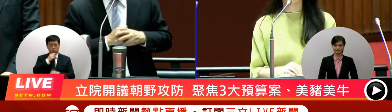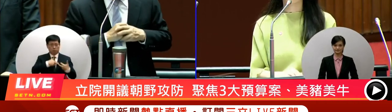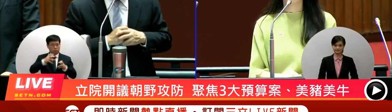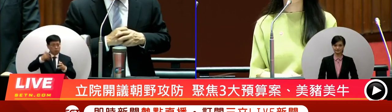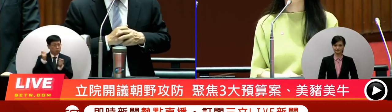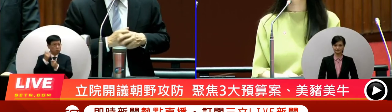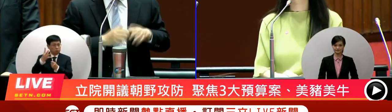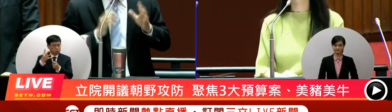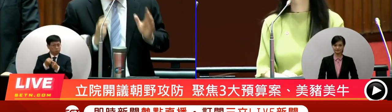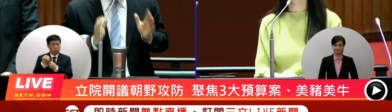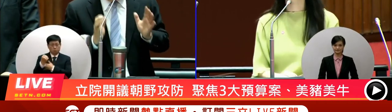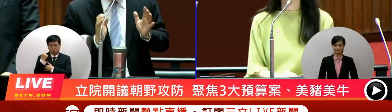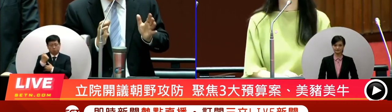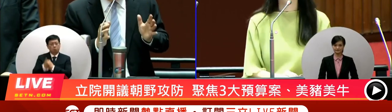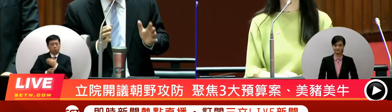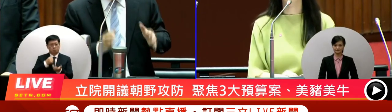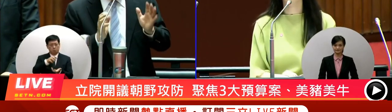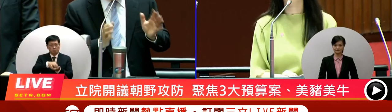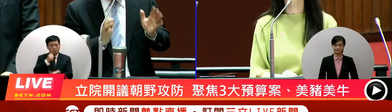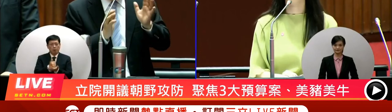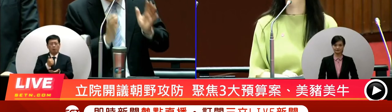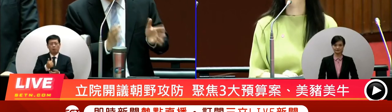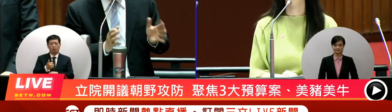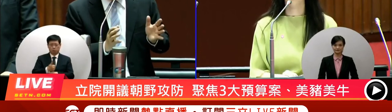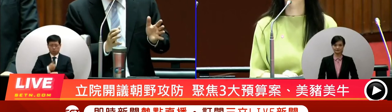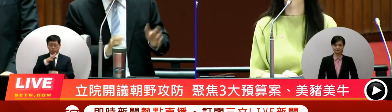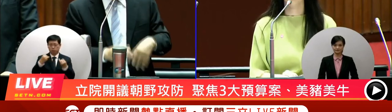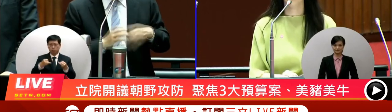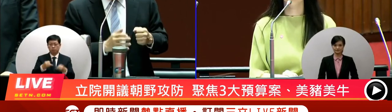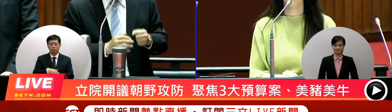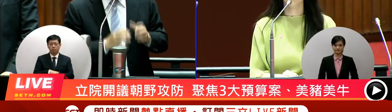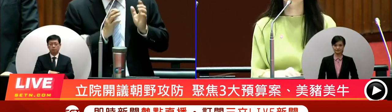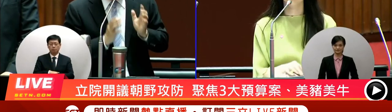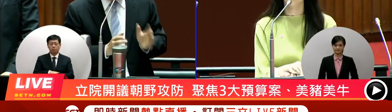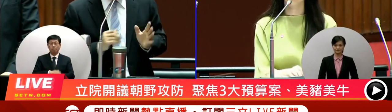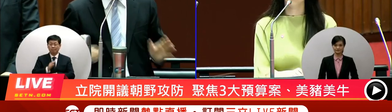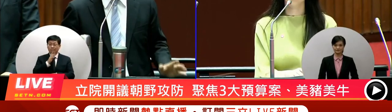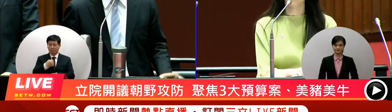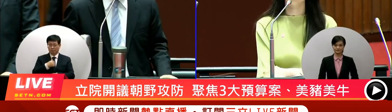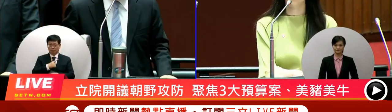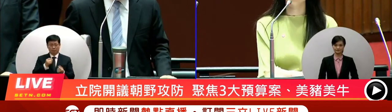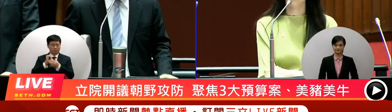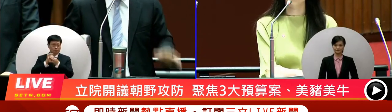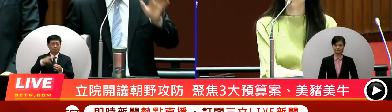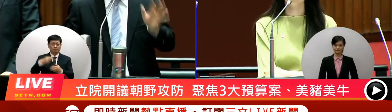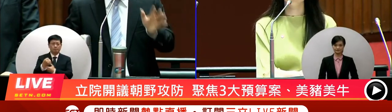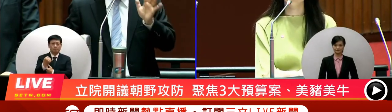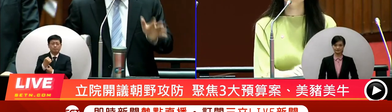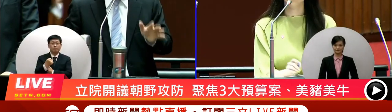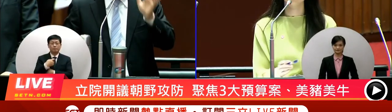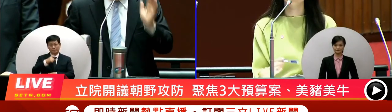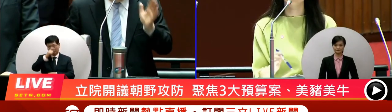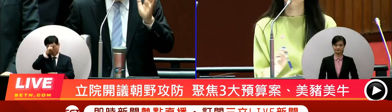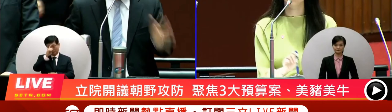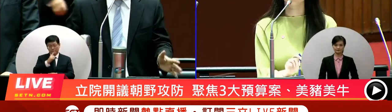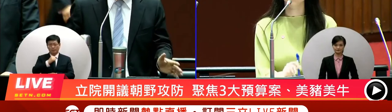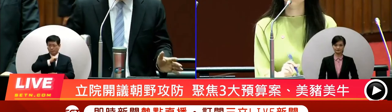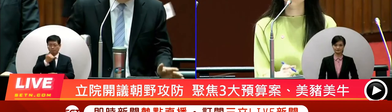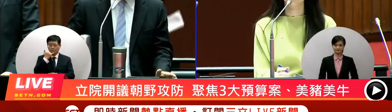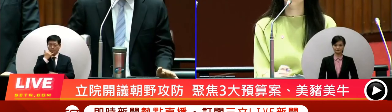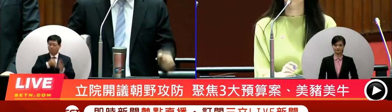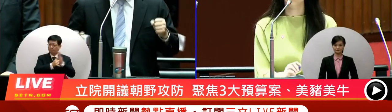几年的努力已经看出一些成绩，但我们持续会努力，就是希望台湾走